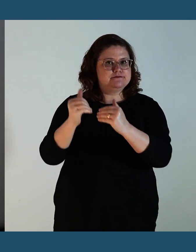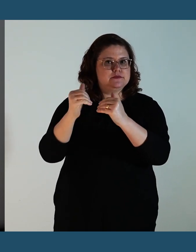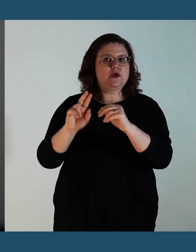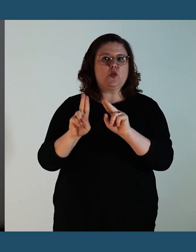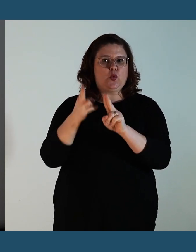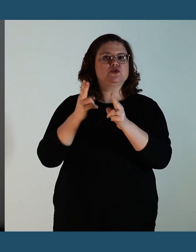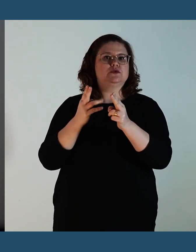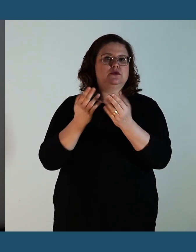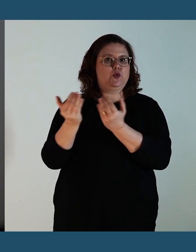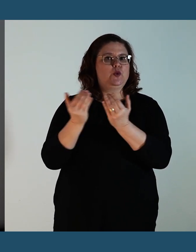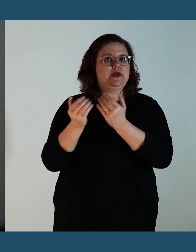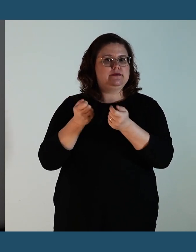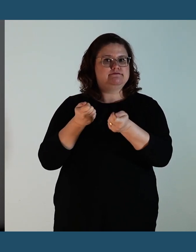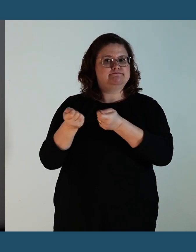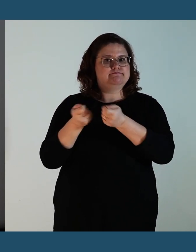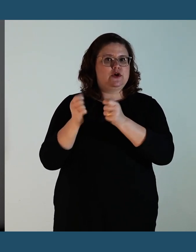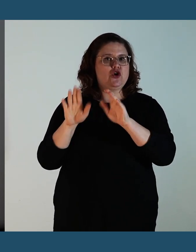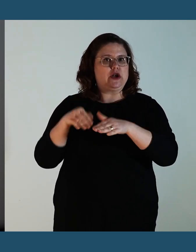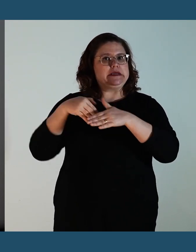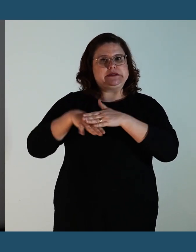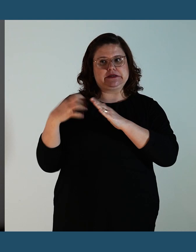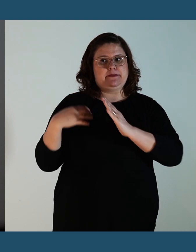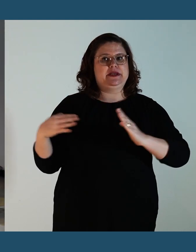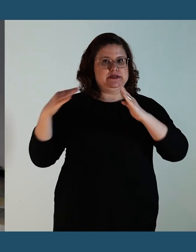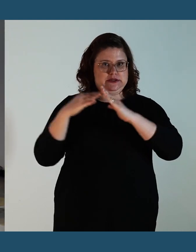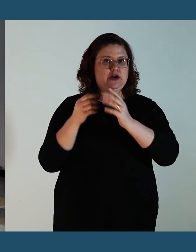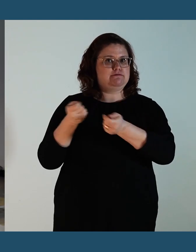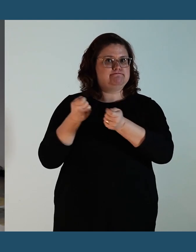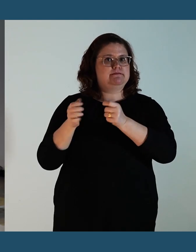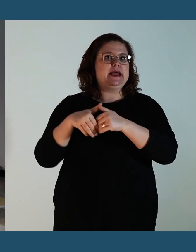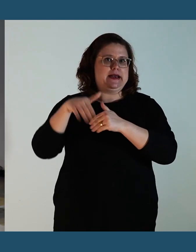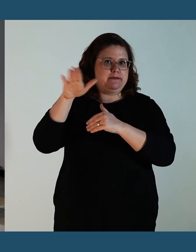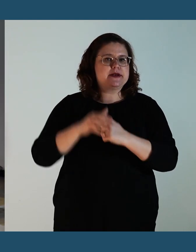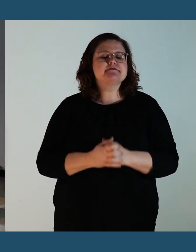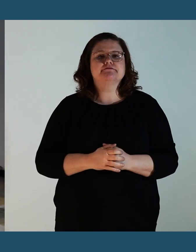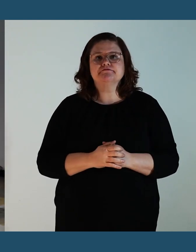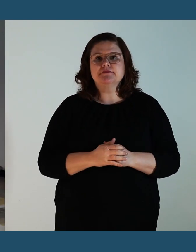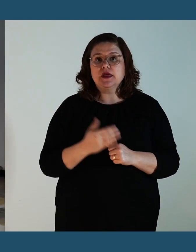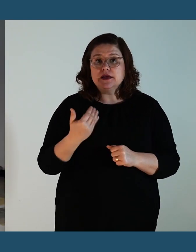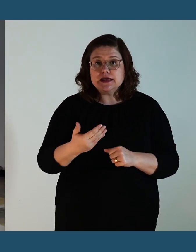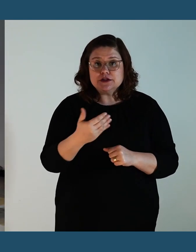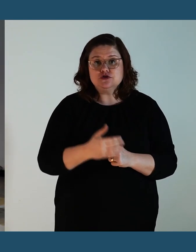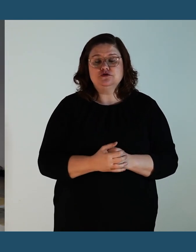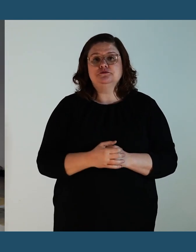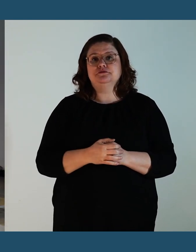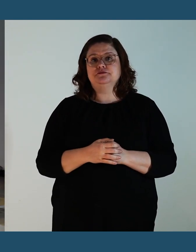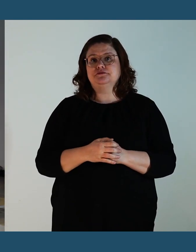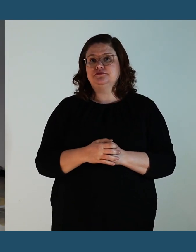otteella tällä hallituskaudella sieltä sisäministeriöstä käsin. Kiitos.